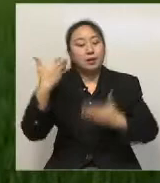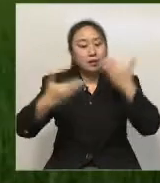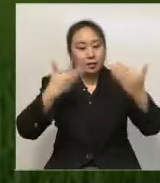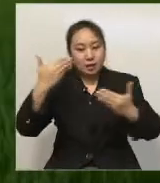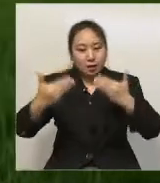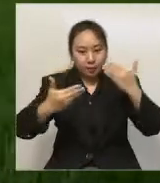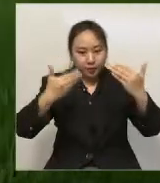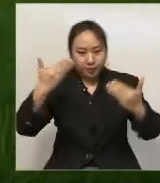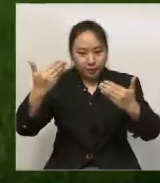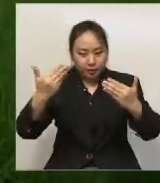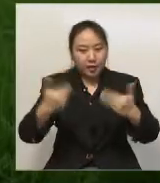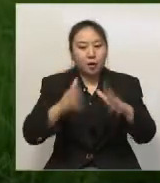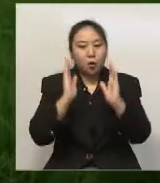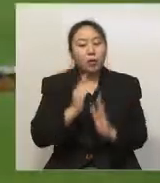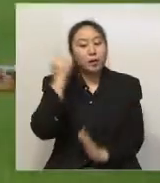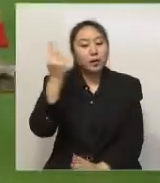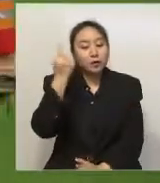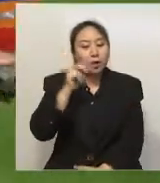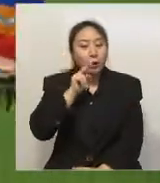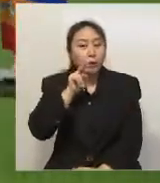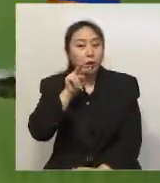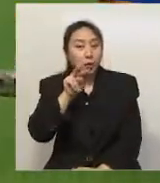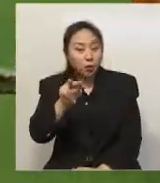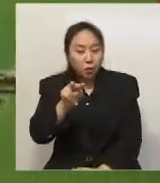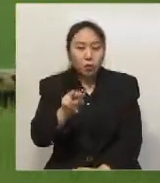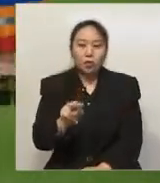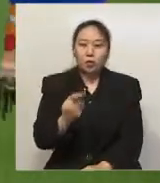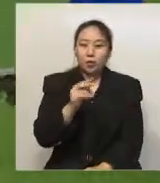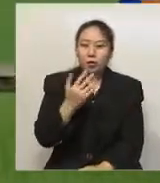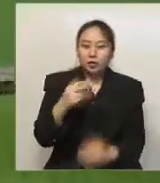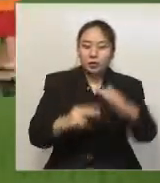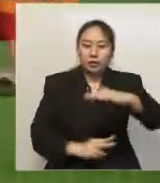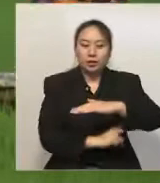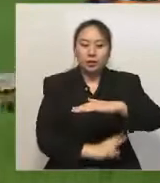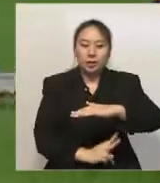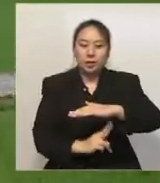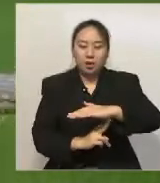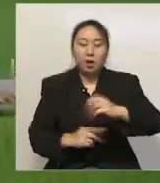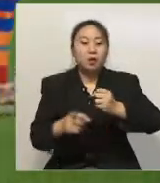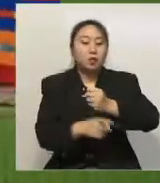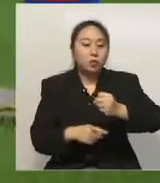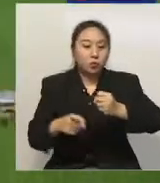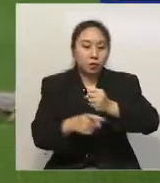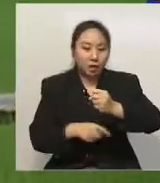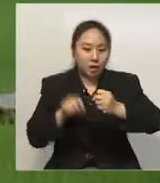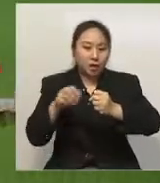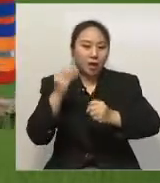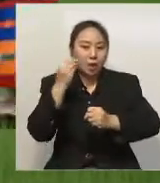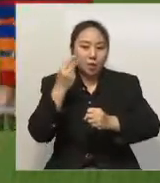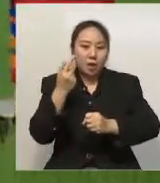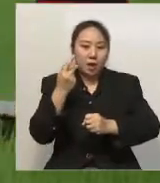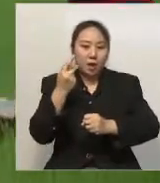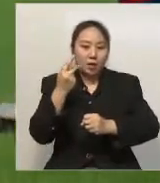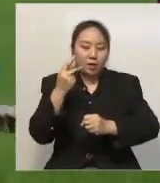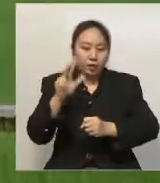รมนะครับที่แสดงให้กับนักท่องเที่ยวที่เข้าไปเที่ยวชมที่สะพานทุ่งนาบ้านคล้องน้อยบ้านคล้